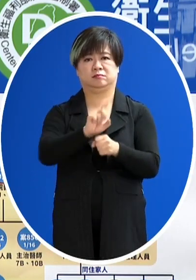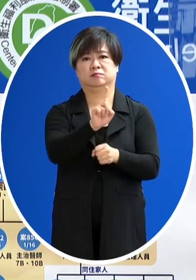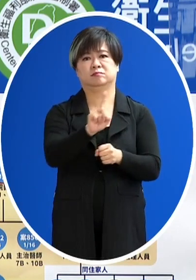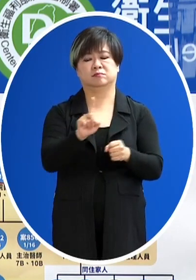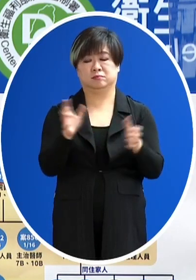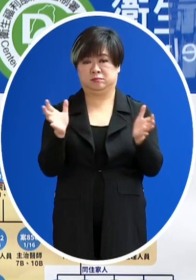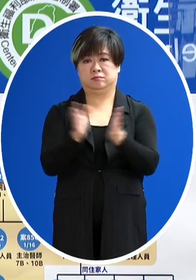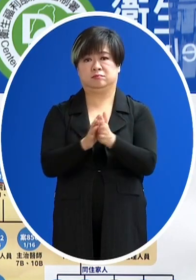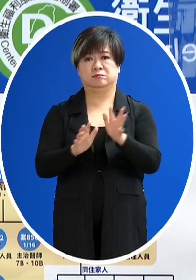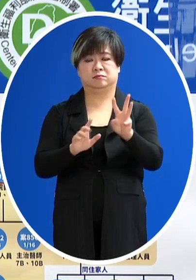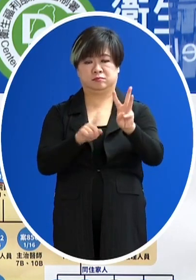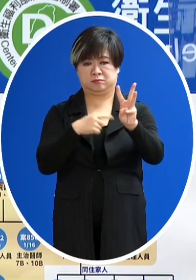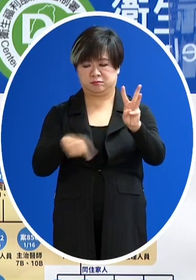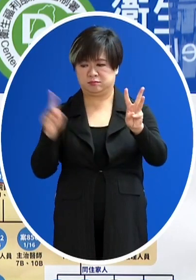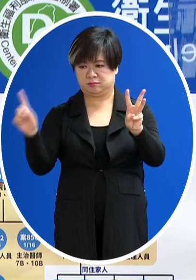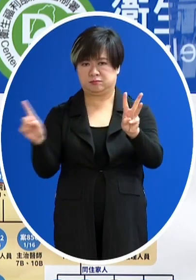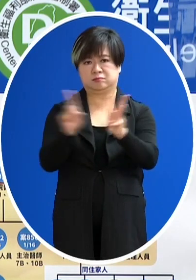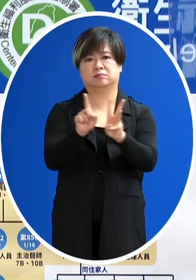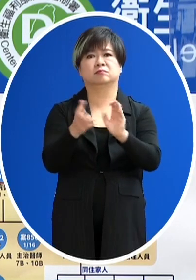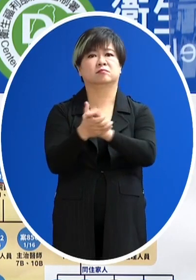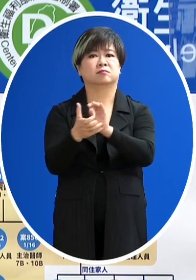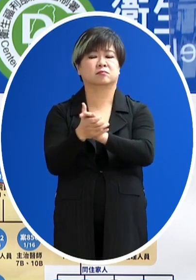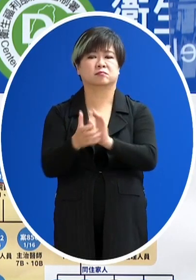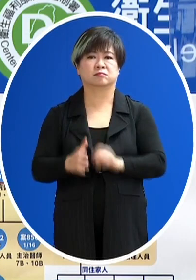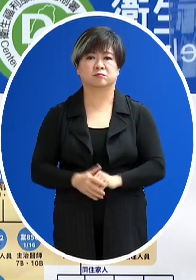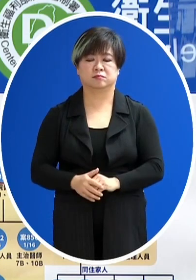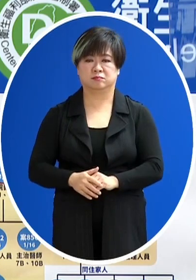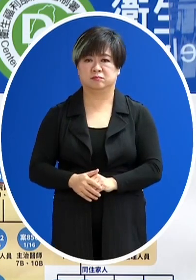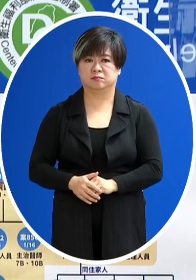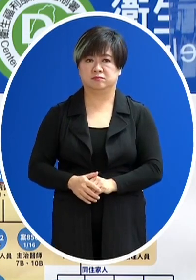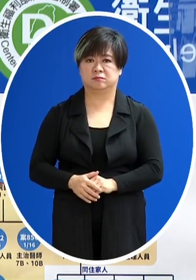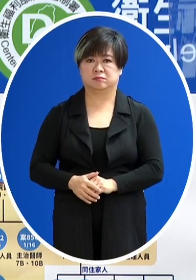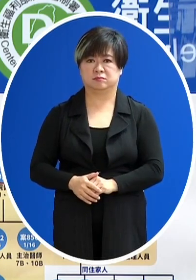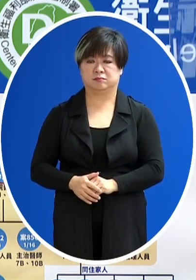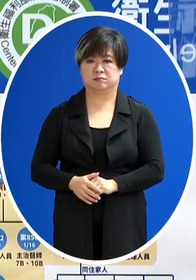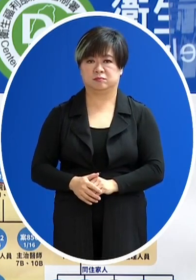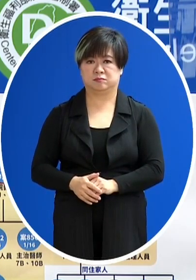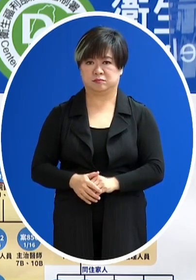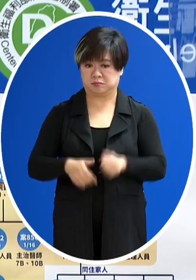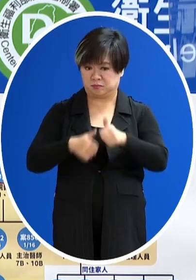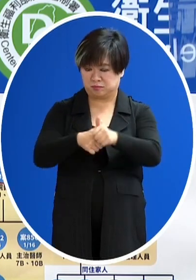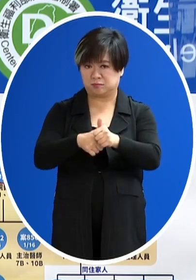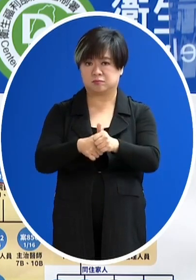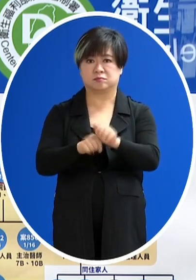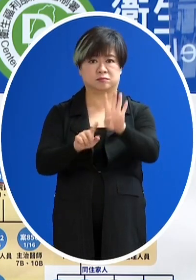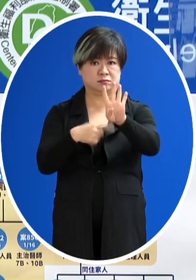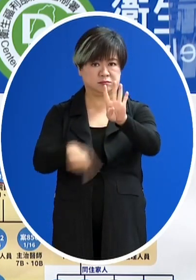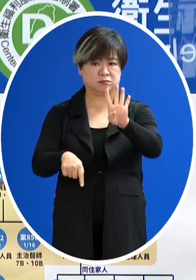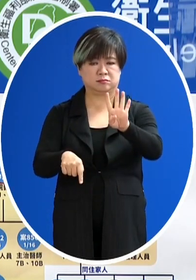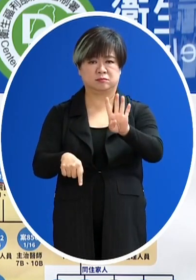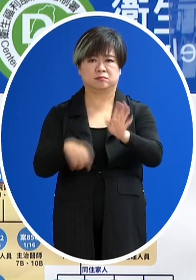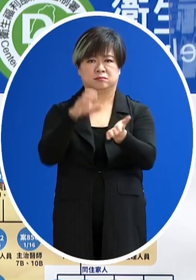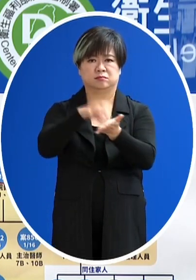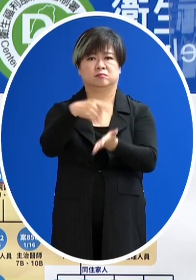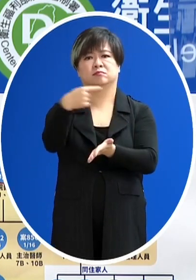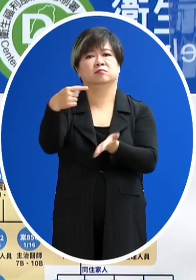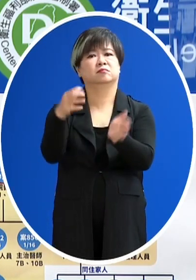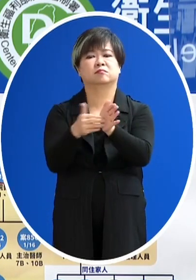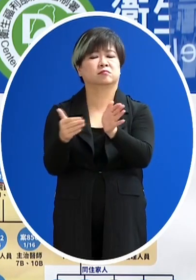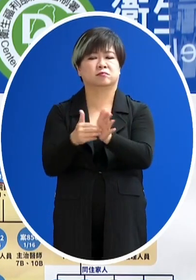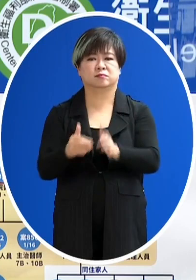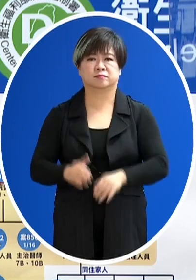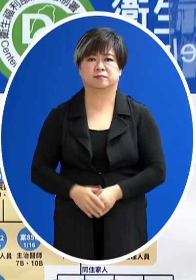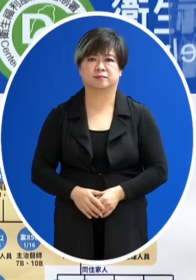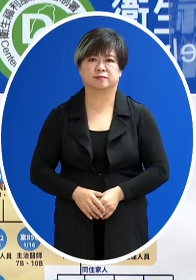三人加一个朋友那这个我们有框列的是这个，那这个都是阴性，现在检验结果是